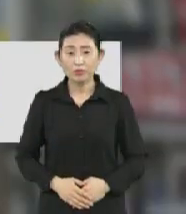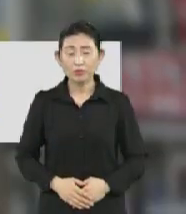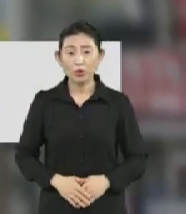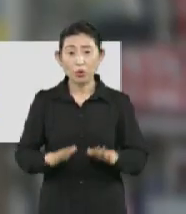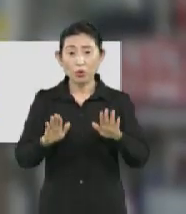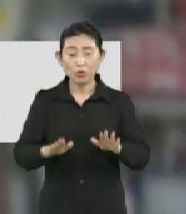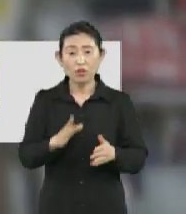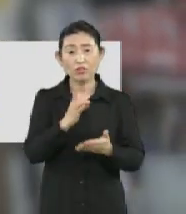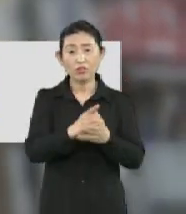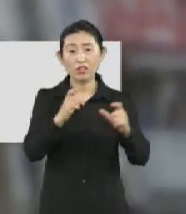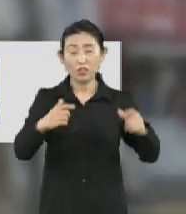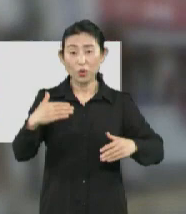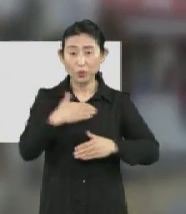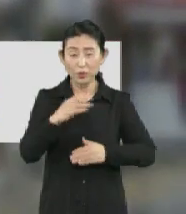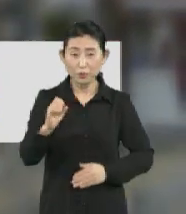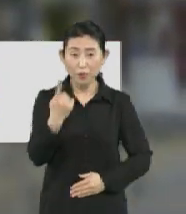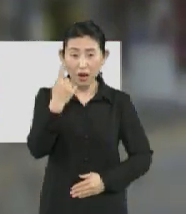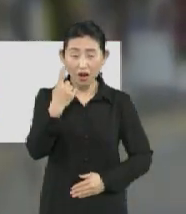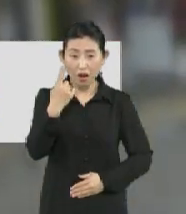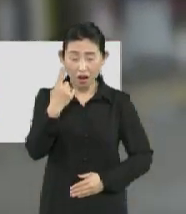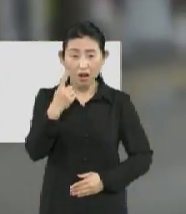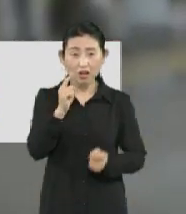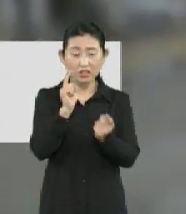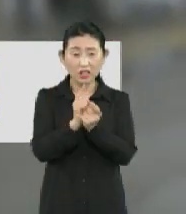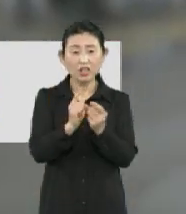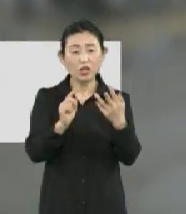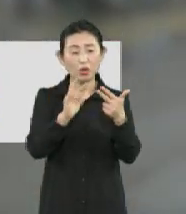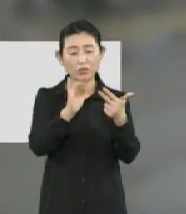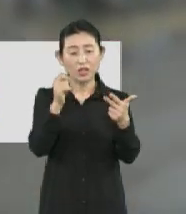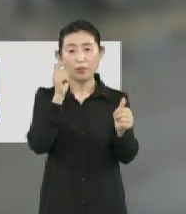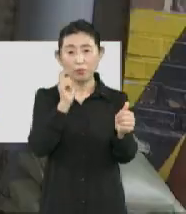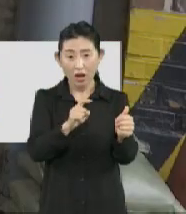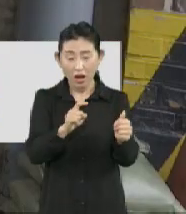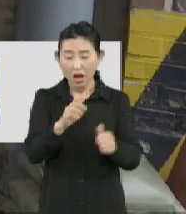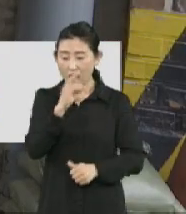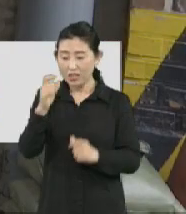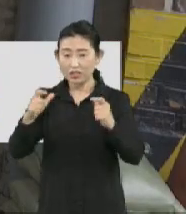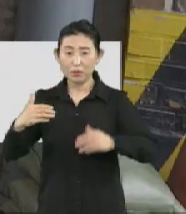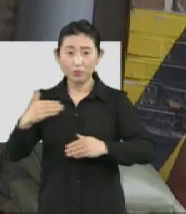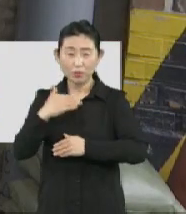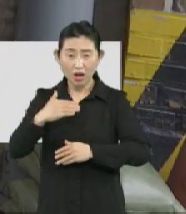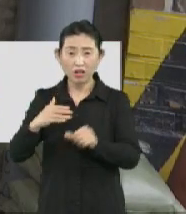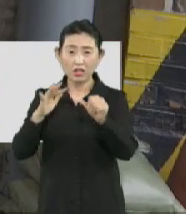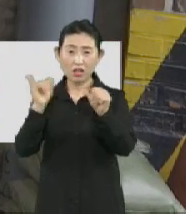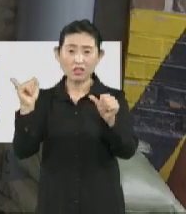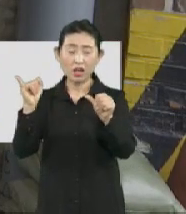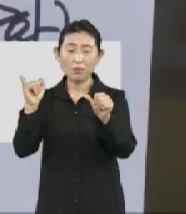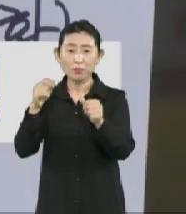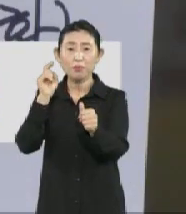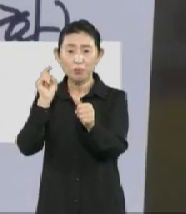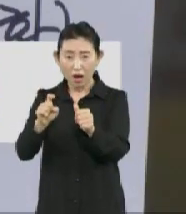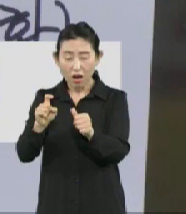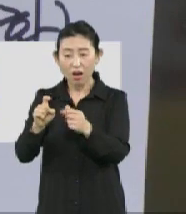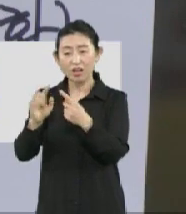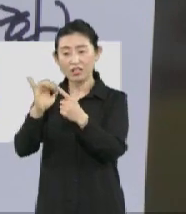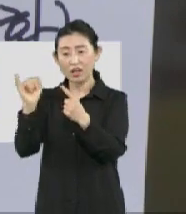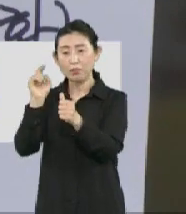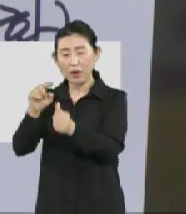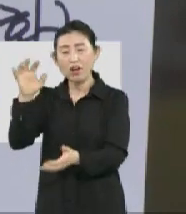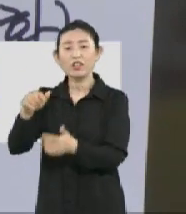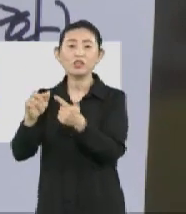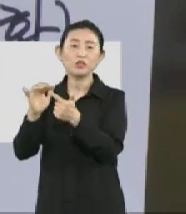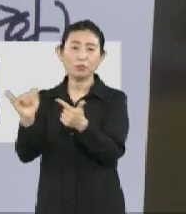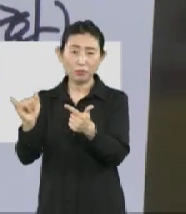방역당국은 오늘 천안에서 온천 확진자와 접촉한 7명, 아산에서 온천탕 이용자 5명과 접촉자 1명 등